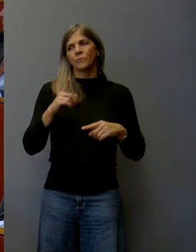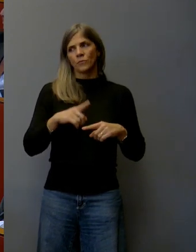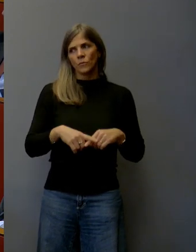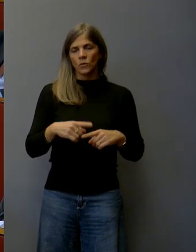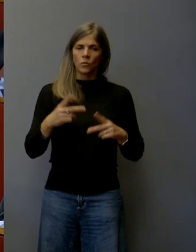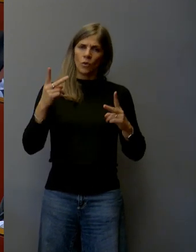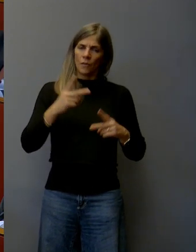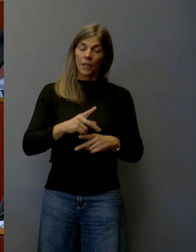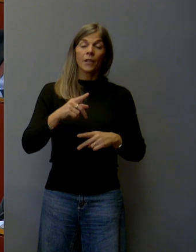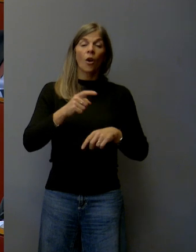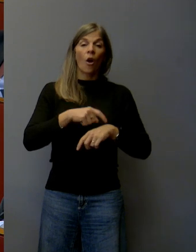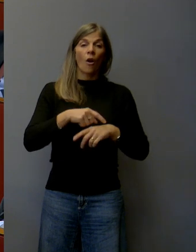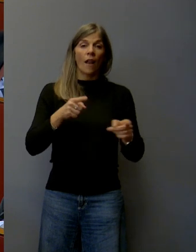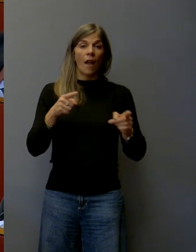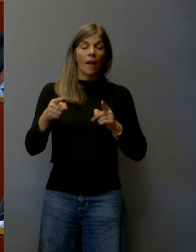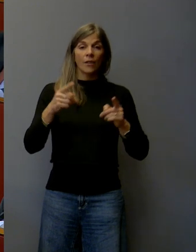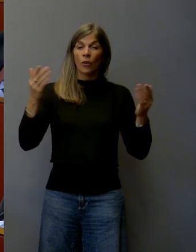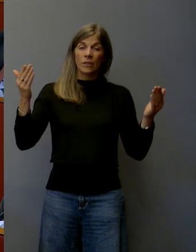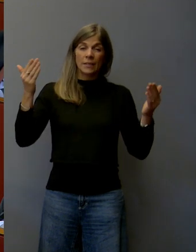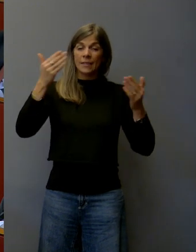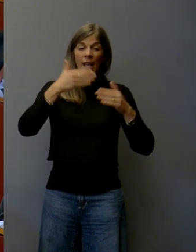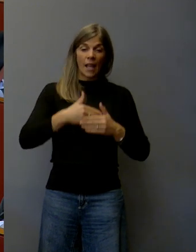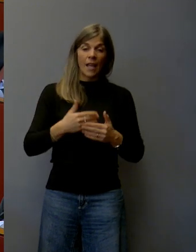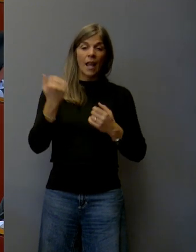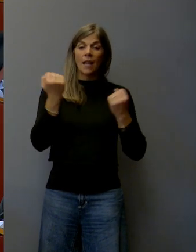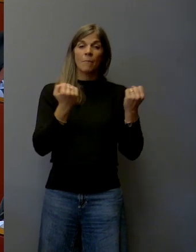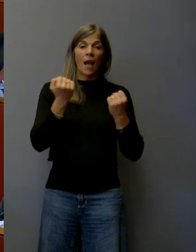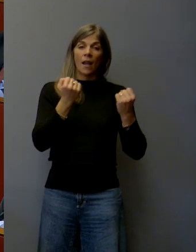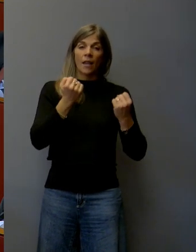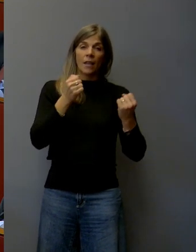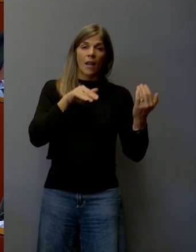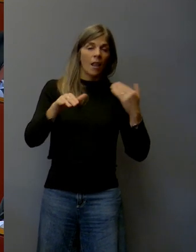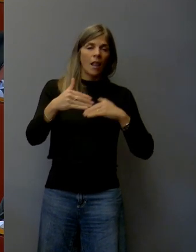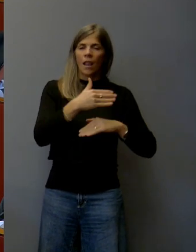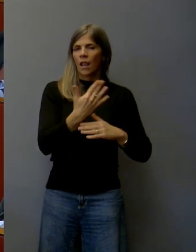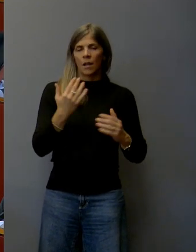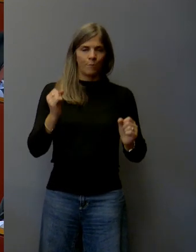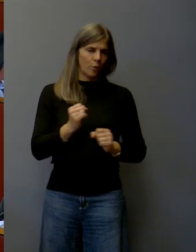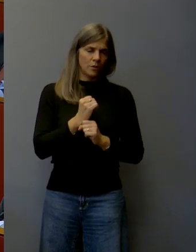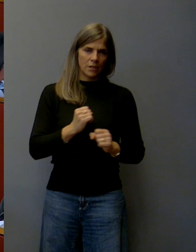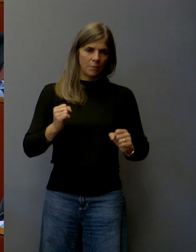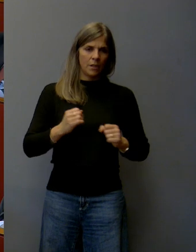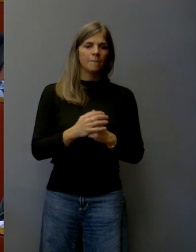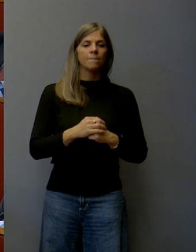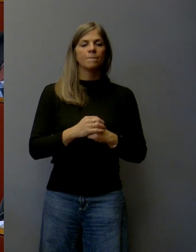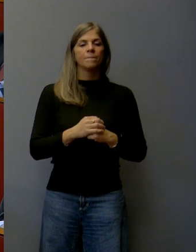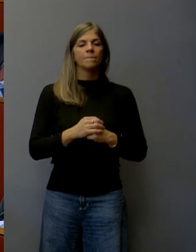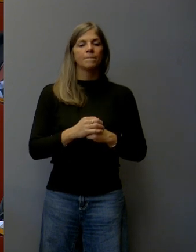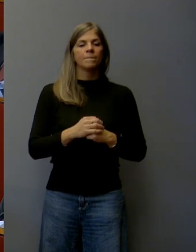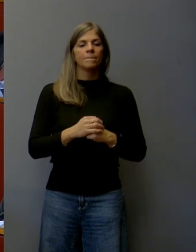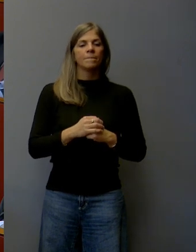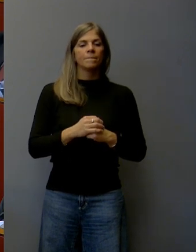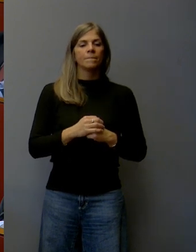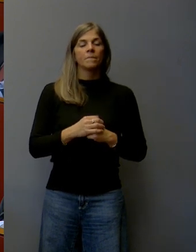quando diventa veramente impossibile muoversi attraverso queste zone Ora io ho citato questo di esempio